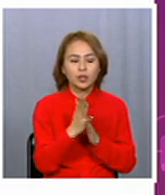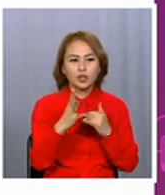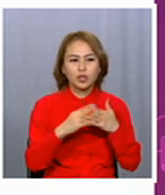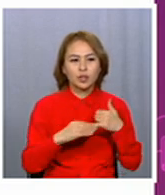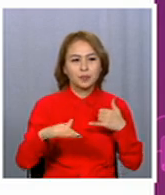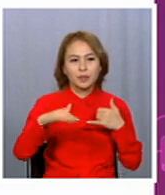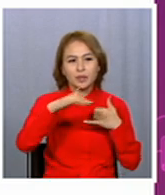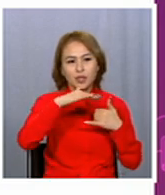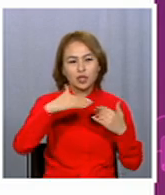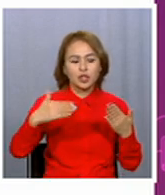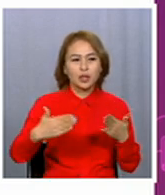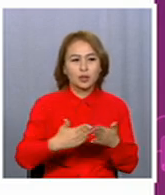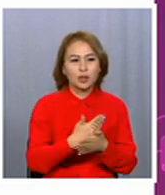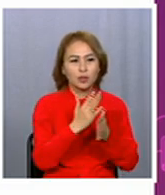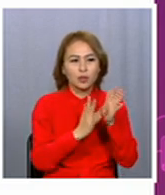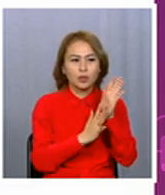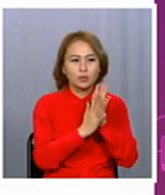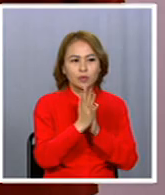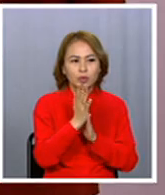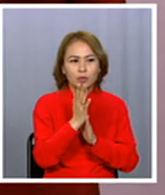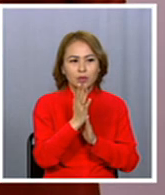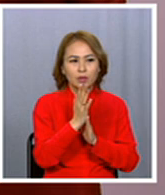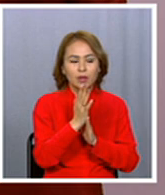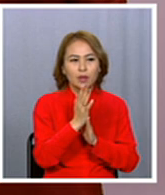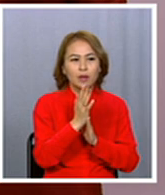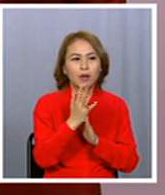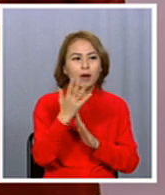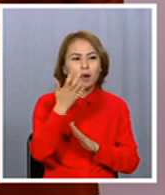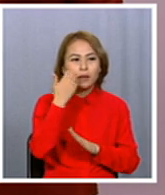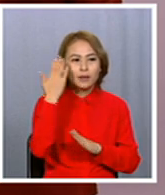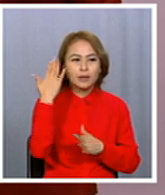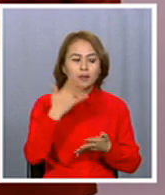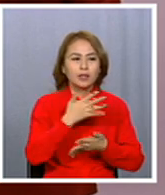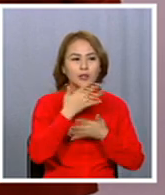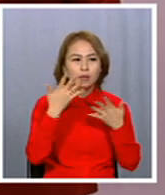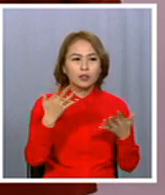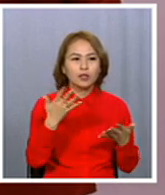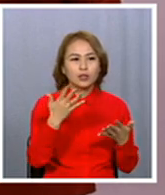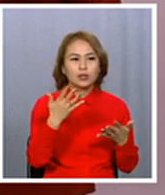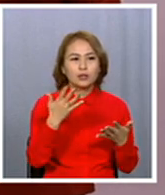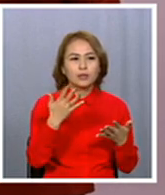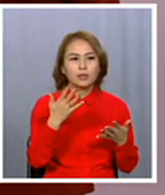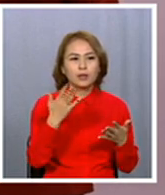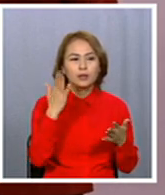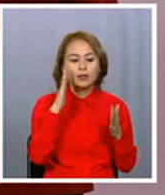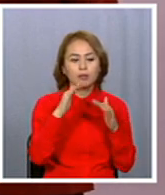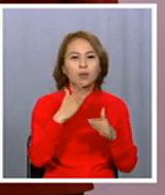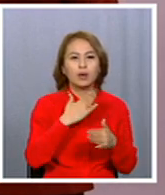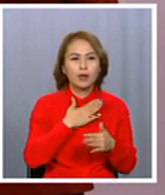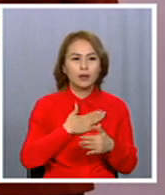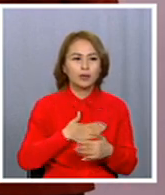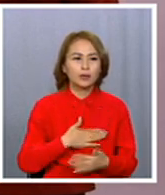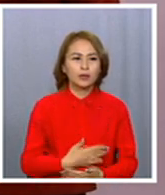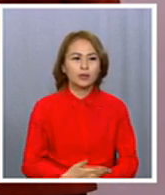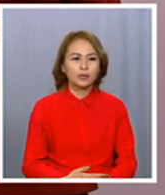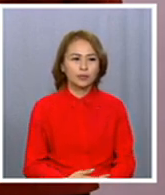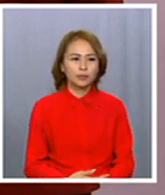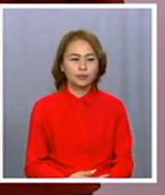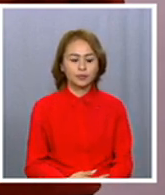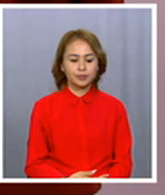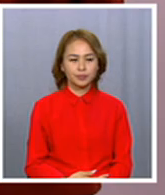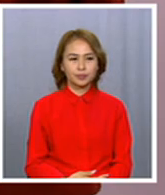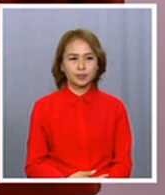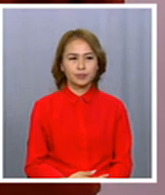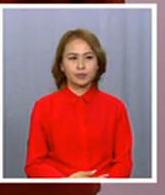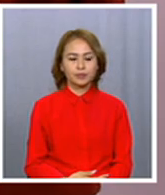бетіне жаңадан өсіп шығуы. Арқасы кеңу, жайбарақаттану, рақаттану деген